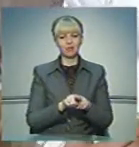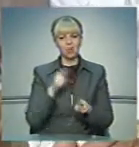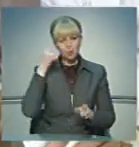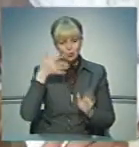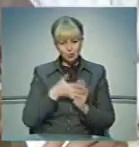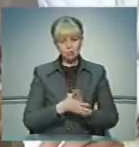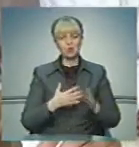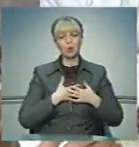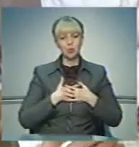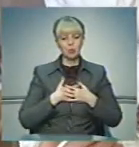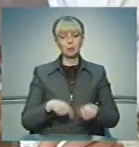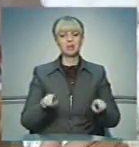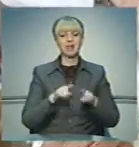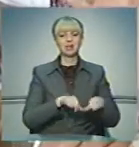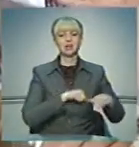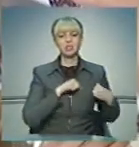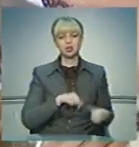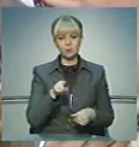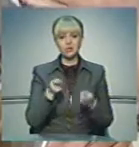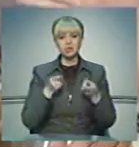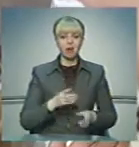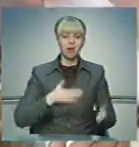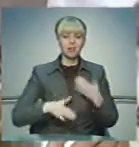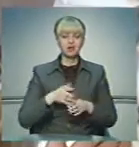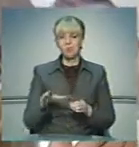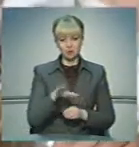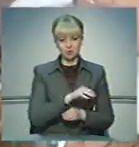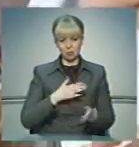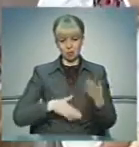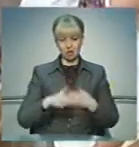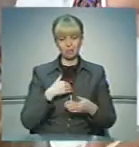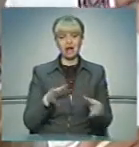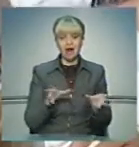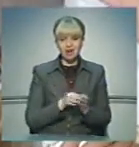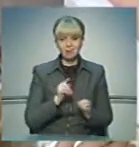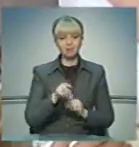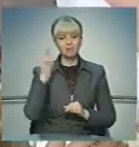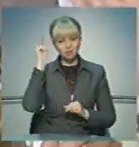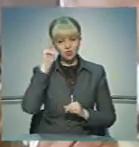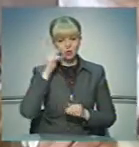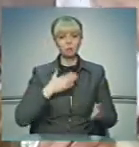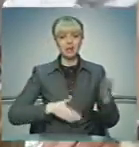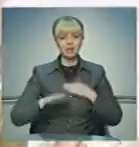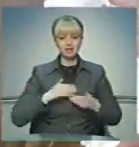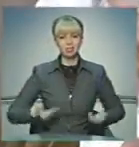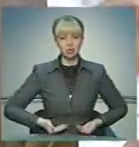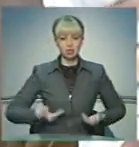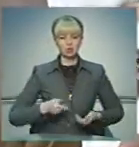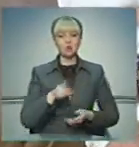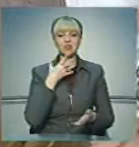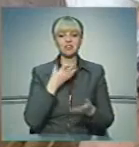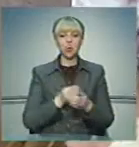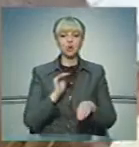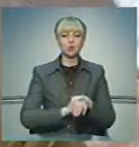розуміючі, люблячі, такі щирі, вони дійсно вони радіють усьому. І ми разом з ними вчимося радіти життю. Вони